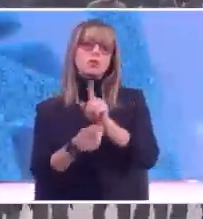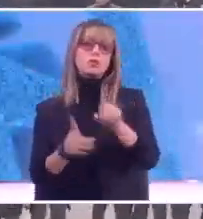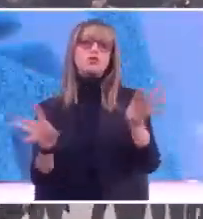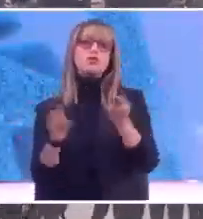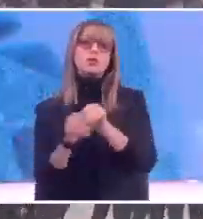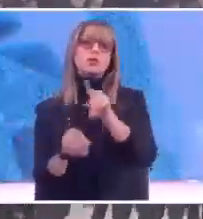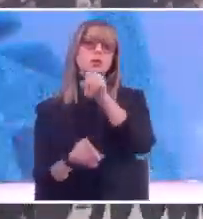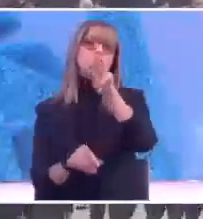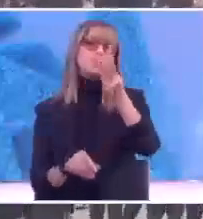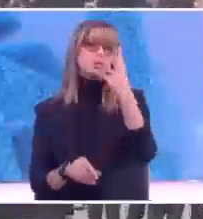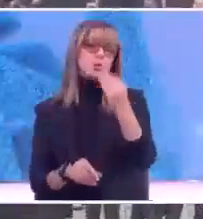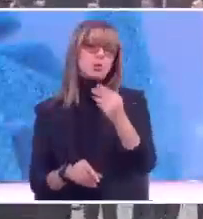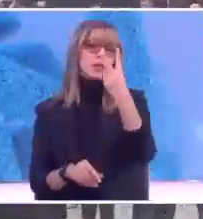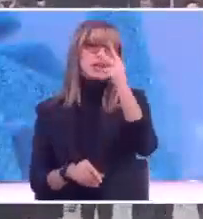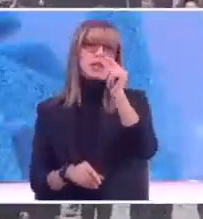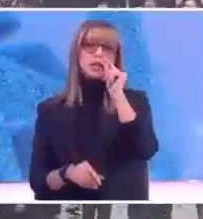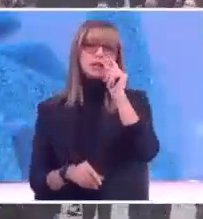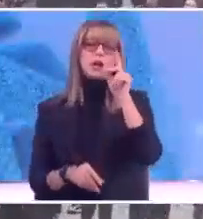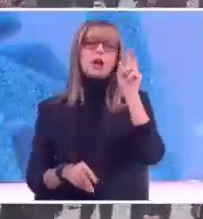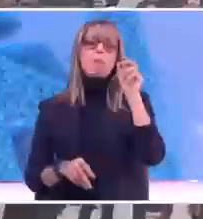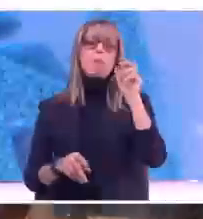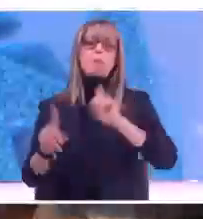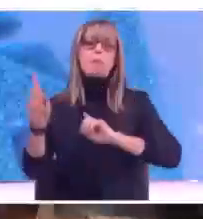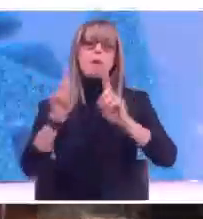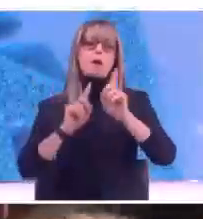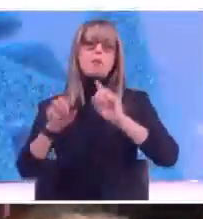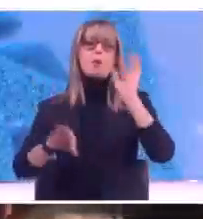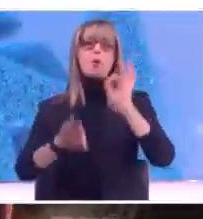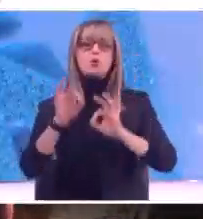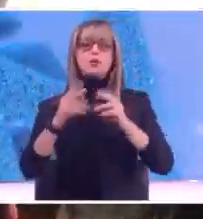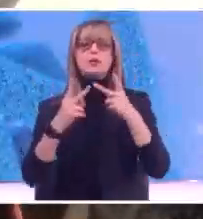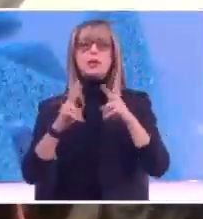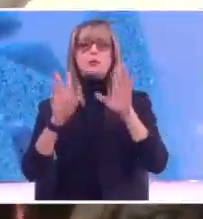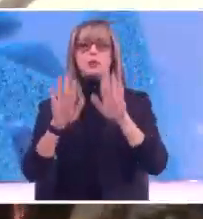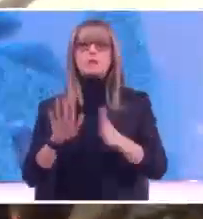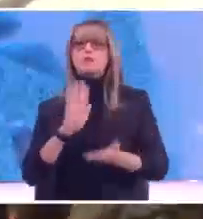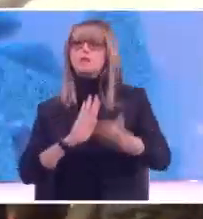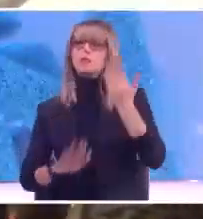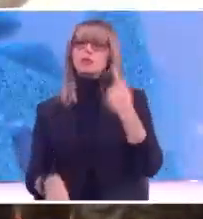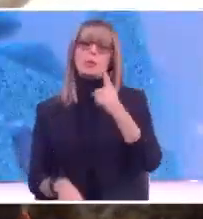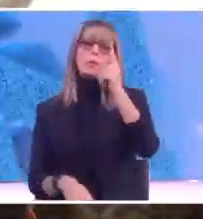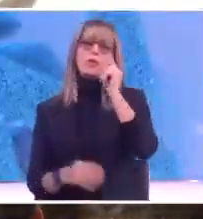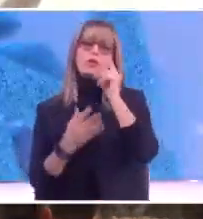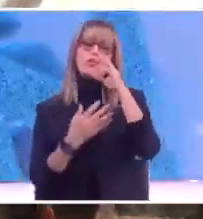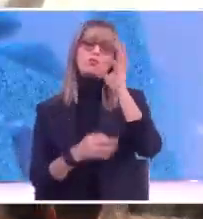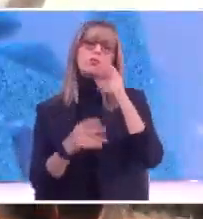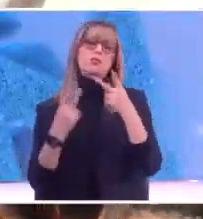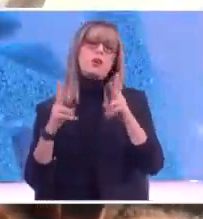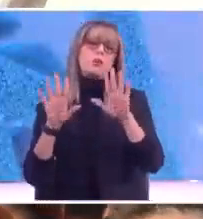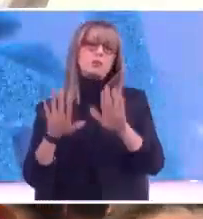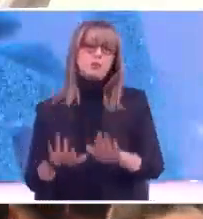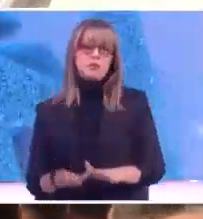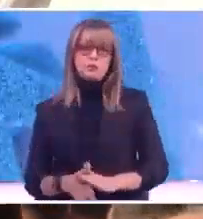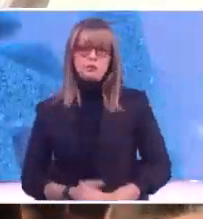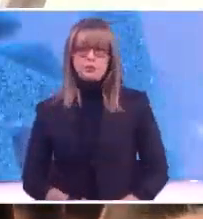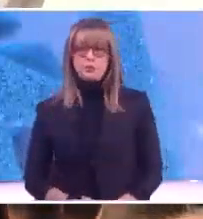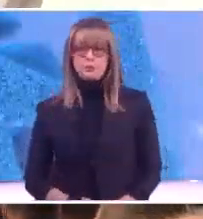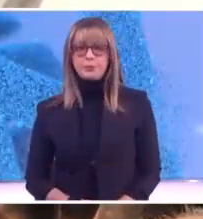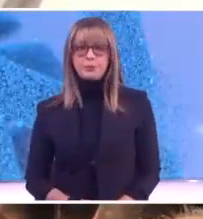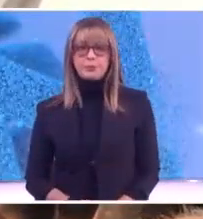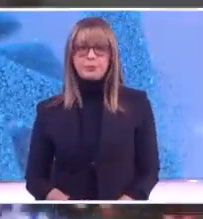13'e çıktı. 2 zanlı adli kontrolle serbest bırakıldı. Daha önce de bir kişi serbest bırakılmıştı.